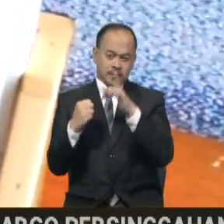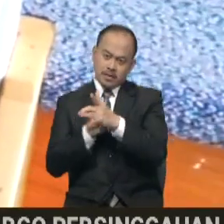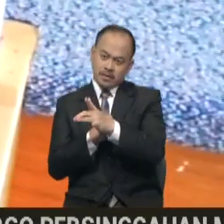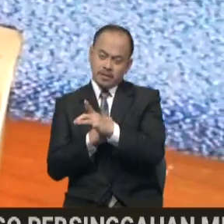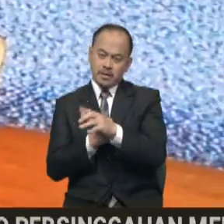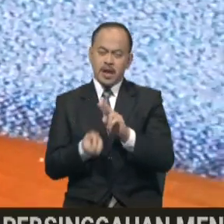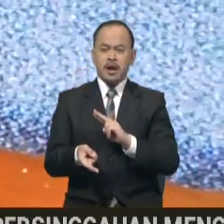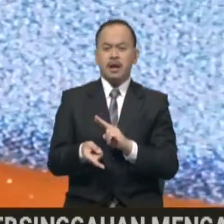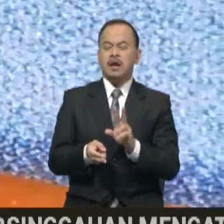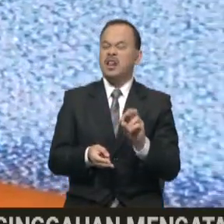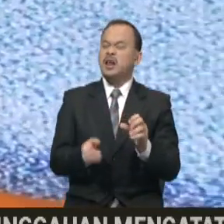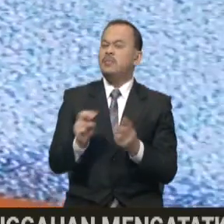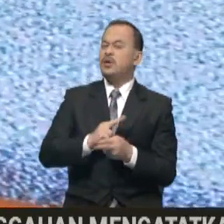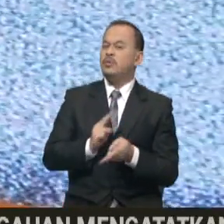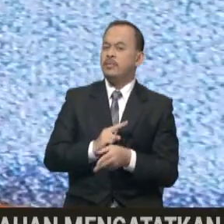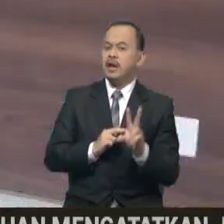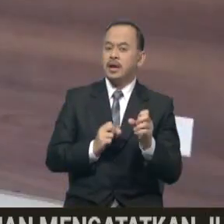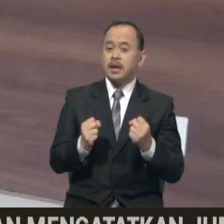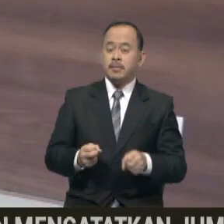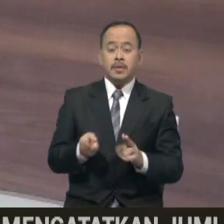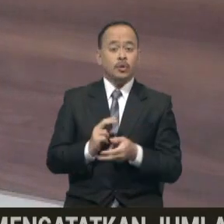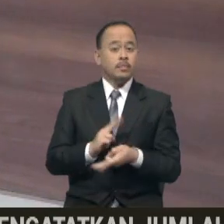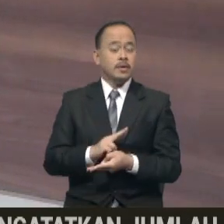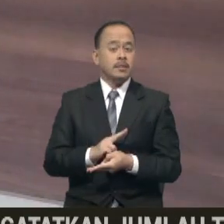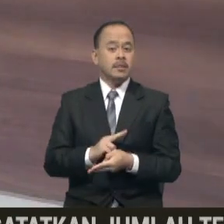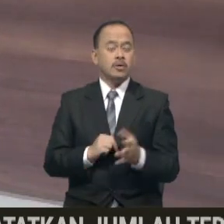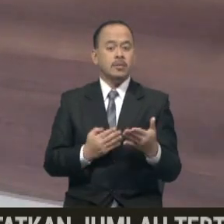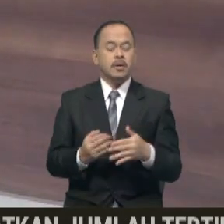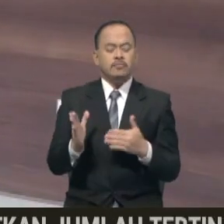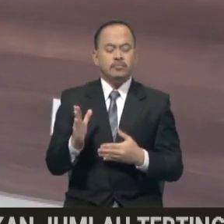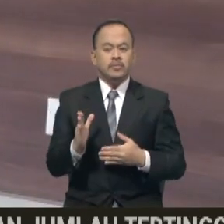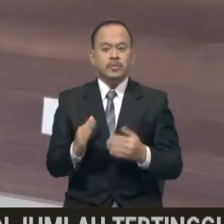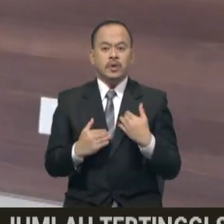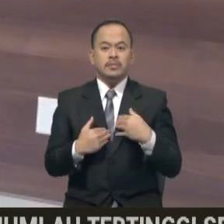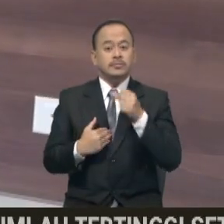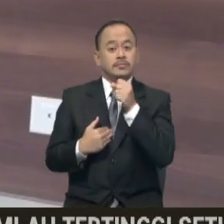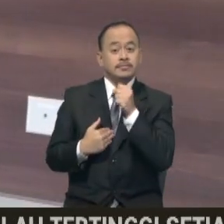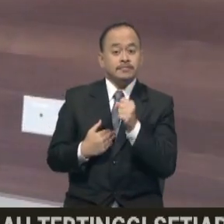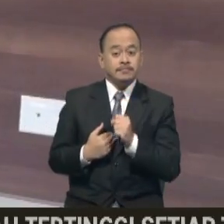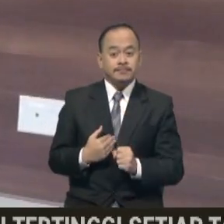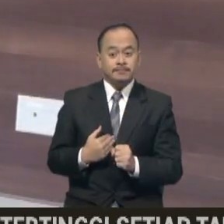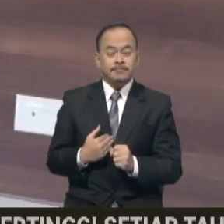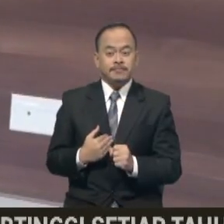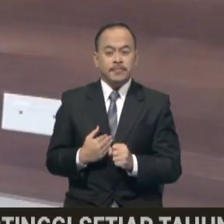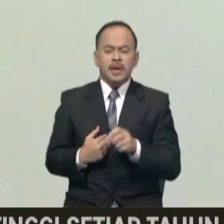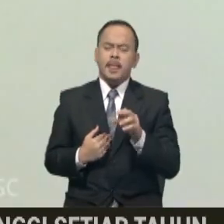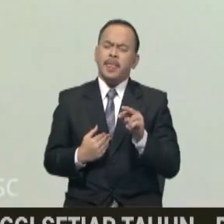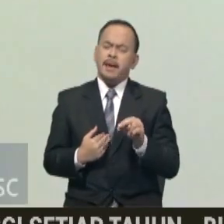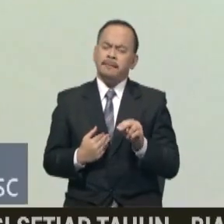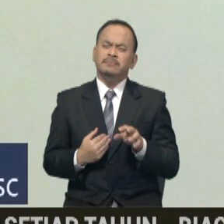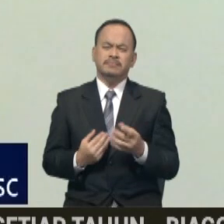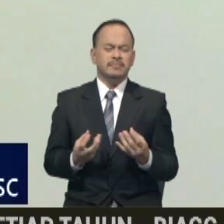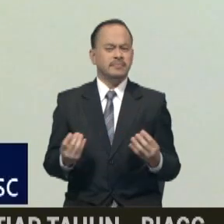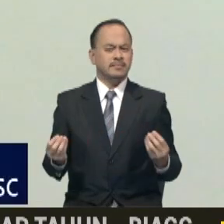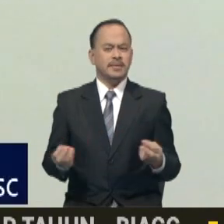adalah peningkatan umur. Memang kami tahu orang-orang yang peningkatan umur memang lebih banyak risiko